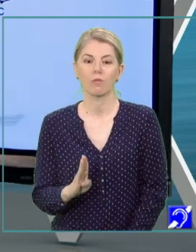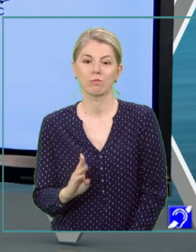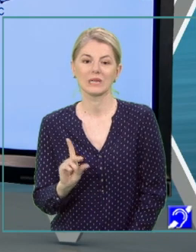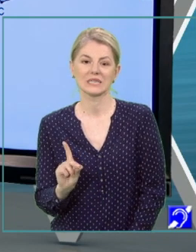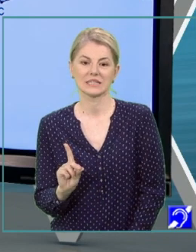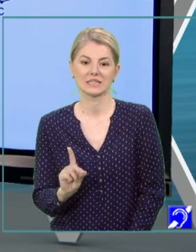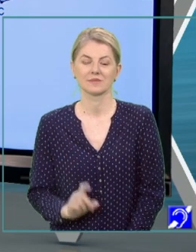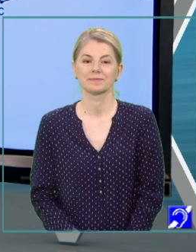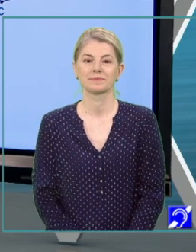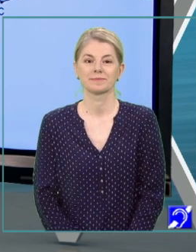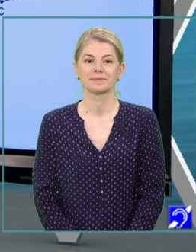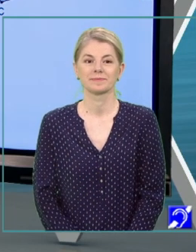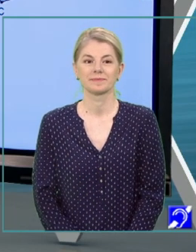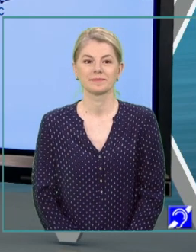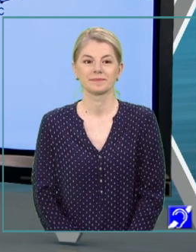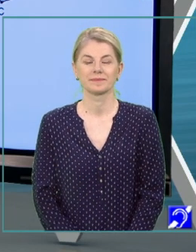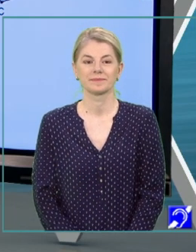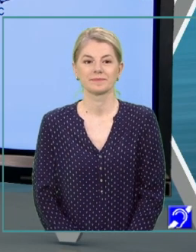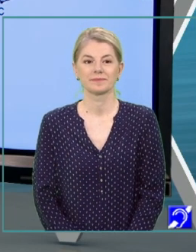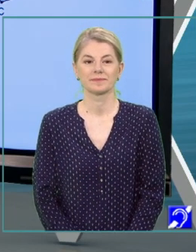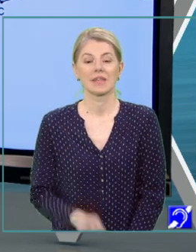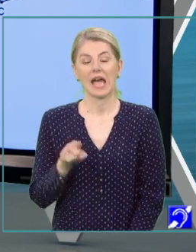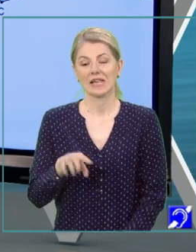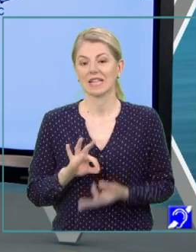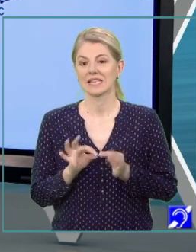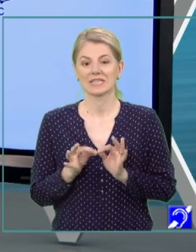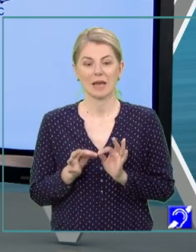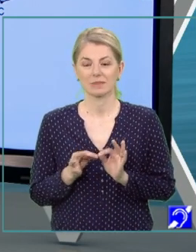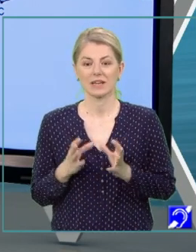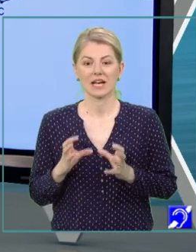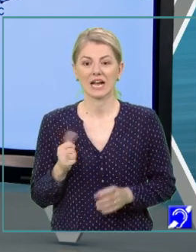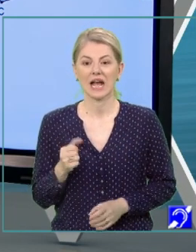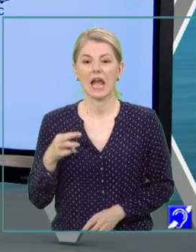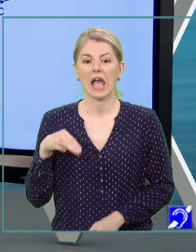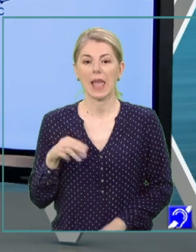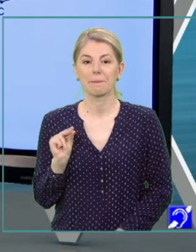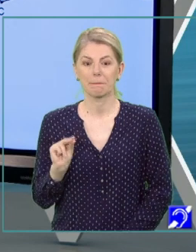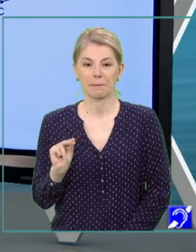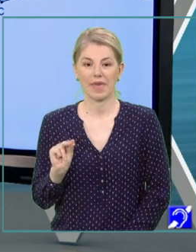mijlocul lui BD. Asta înseamnă că MP